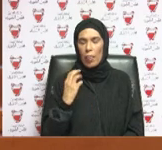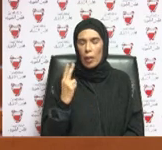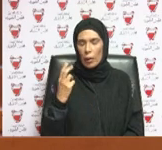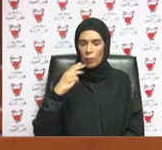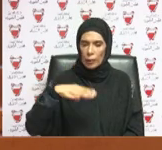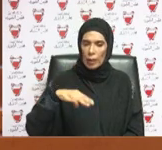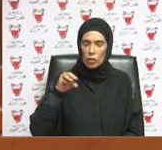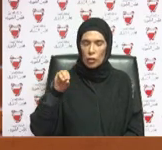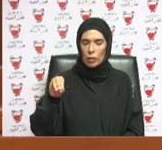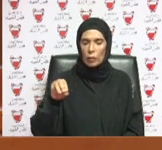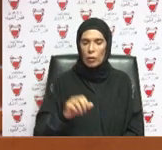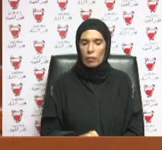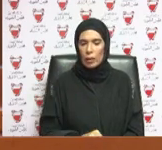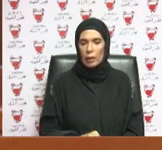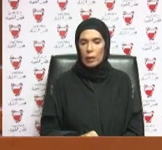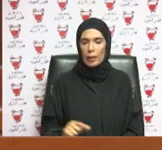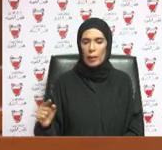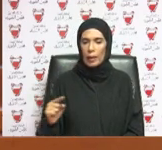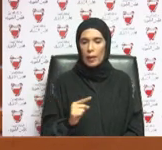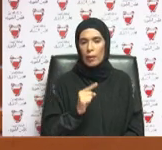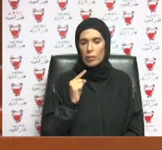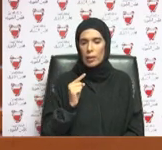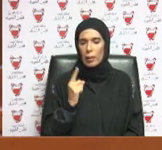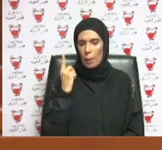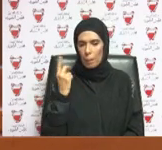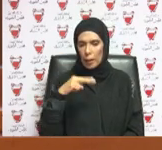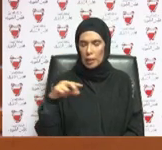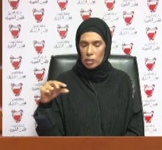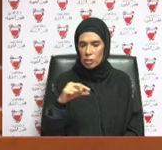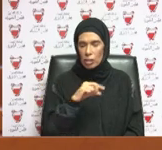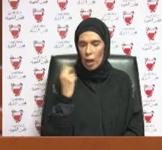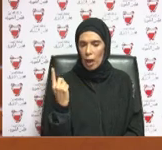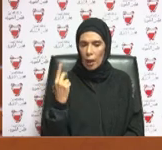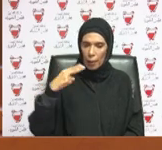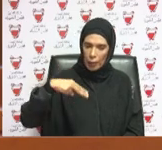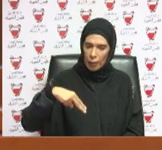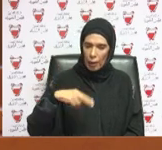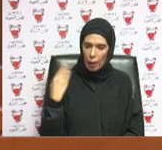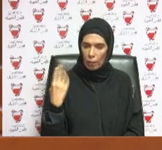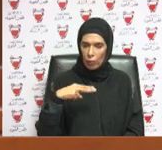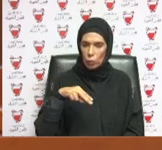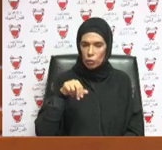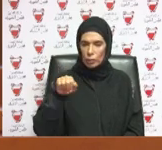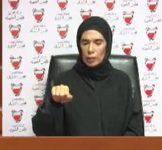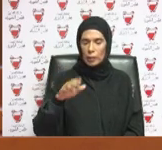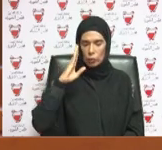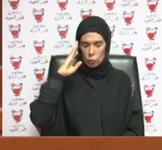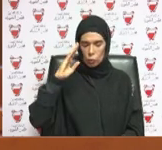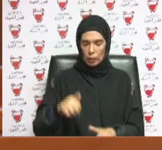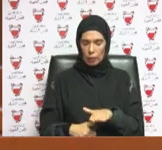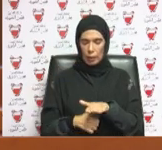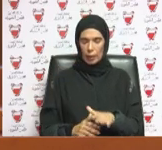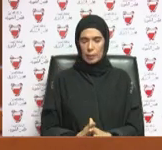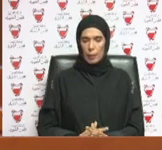1442 هجري الموافق 11 نوفمبر 2020 ميلادي. شكرا معالي